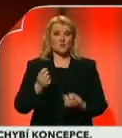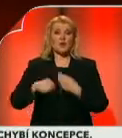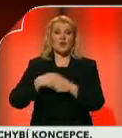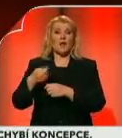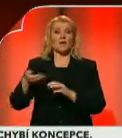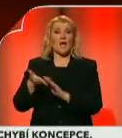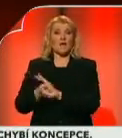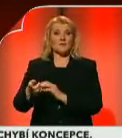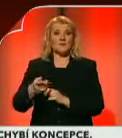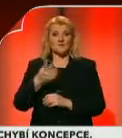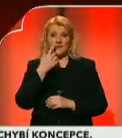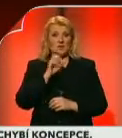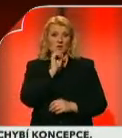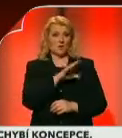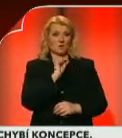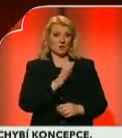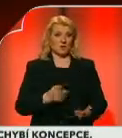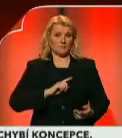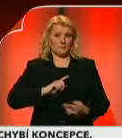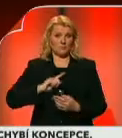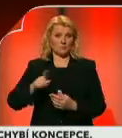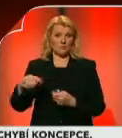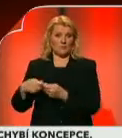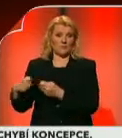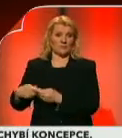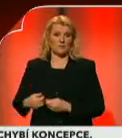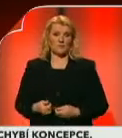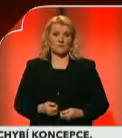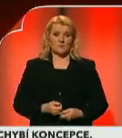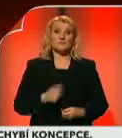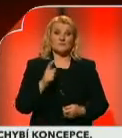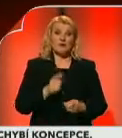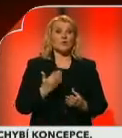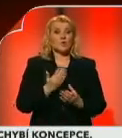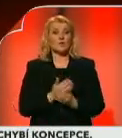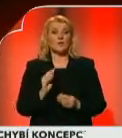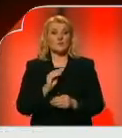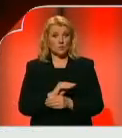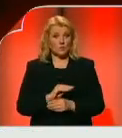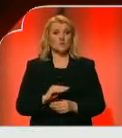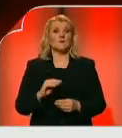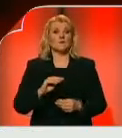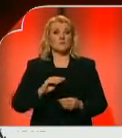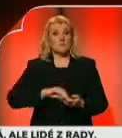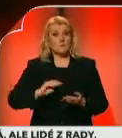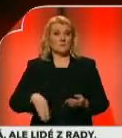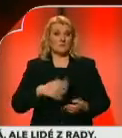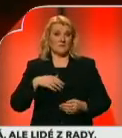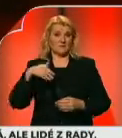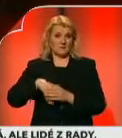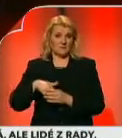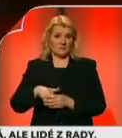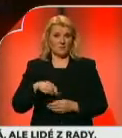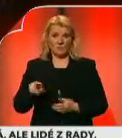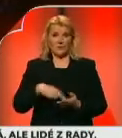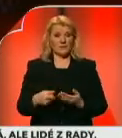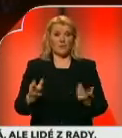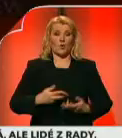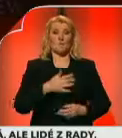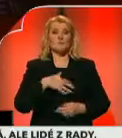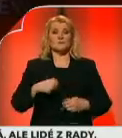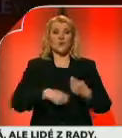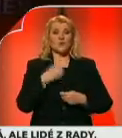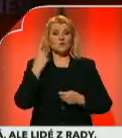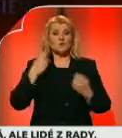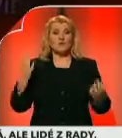náměstci za zády. Prosím, znovu zdůrazňuji. Těch dodatky samozřejmě také podepisovalo ministerstvo vnitra. To není tak, že na ministerstvu práce a